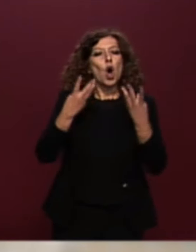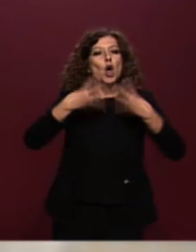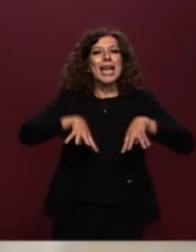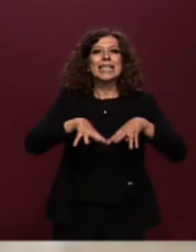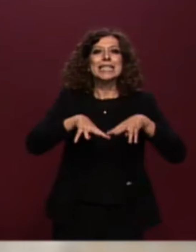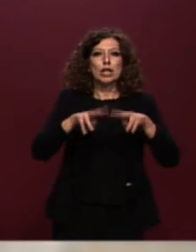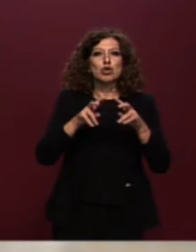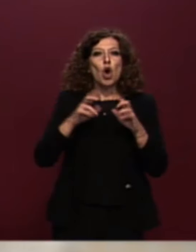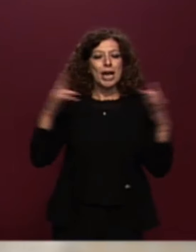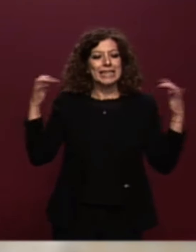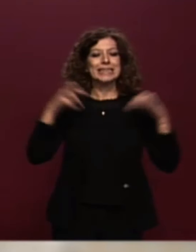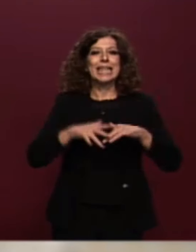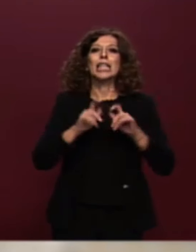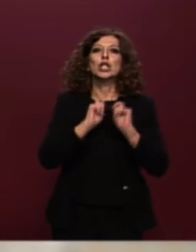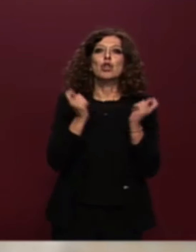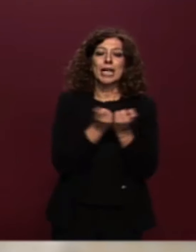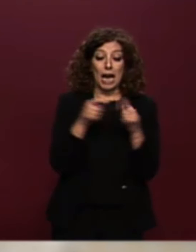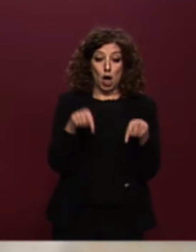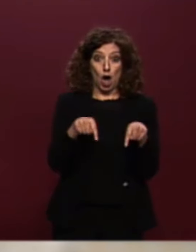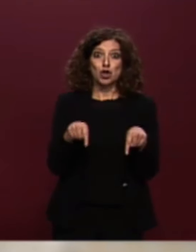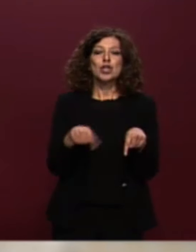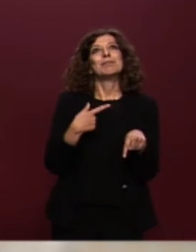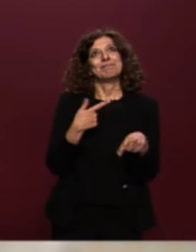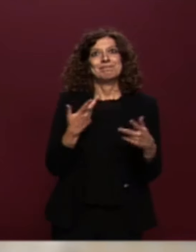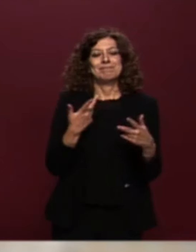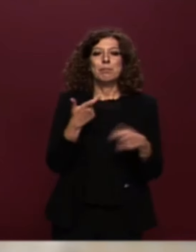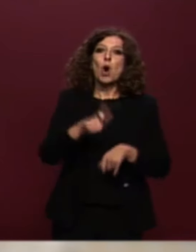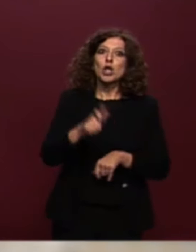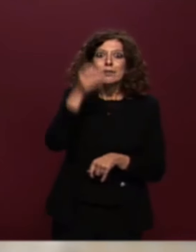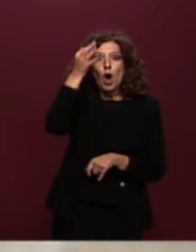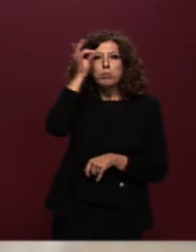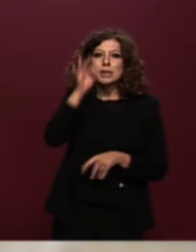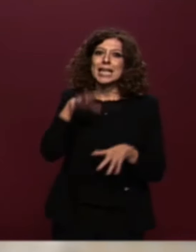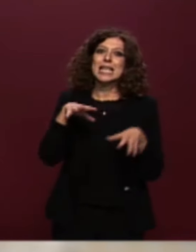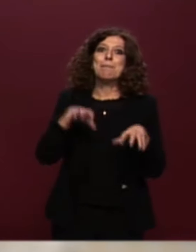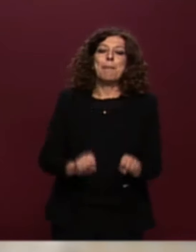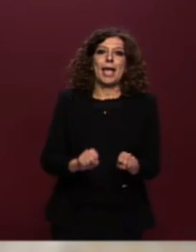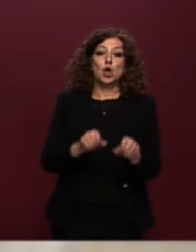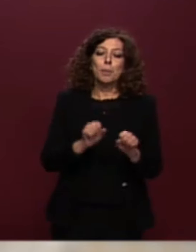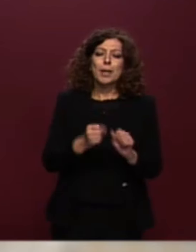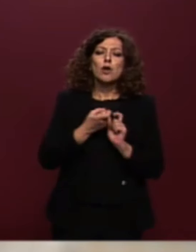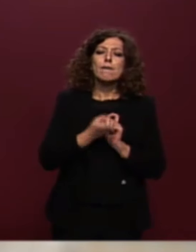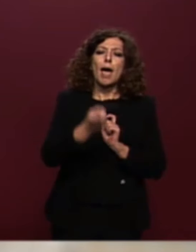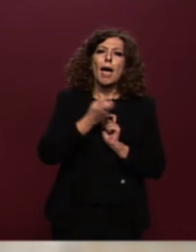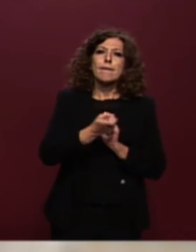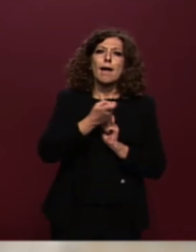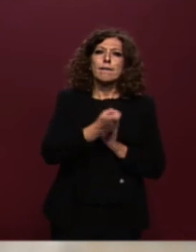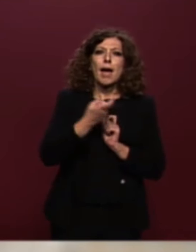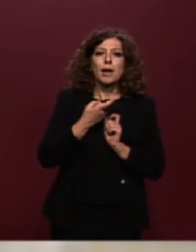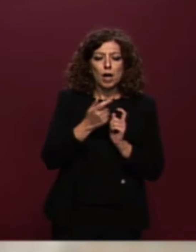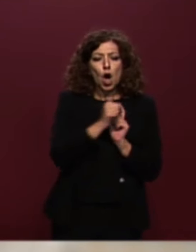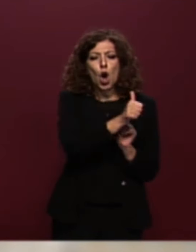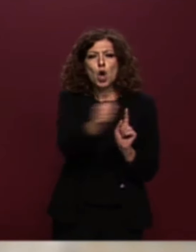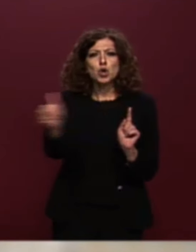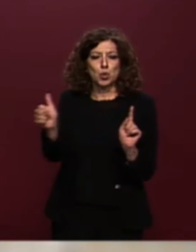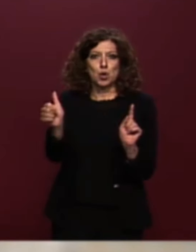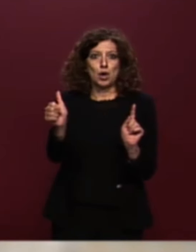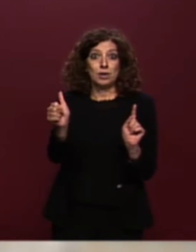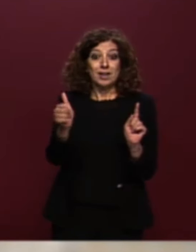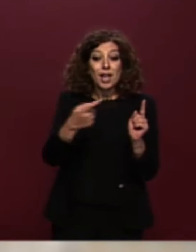prenderci un impegno che deve essere costante e che riguarda ciascuno di noi nella sua funzione. Siamo qui